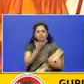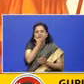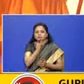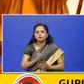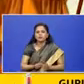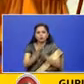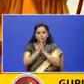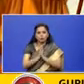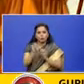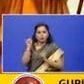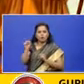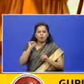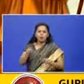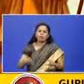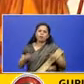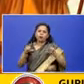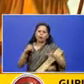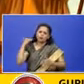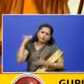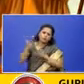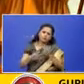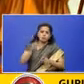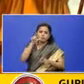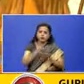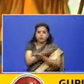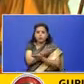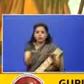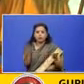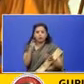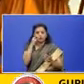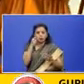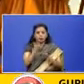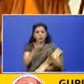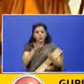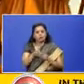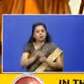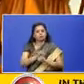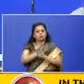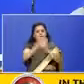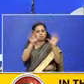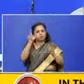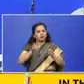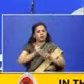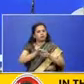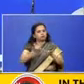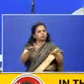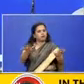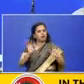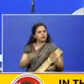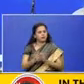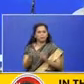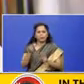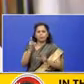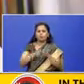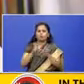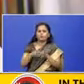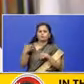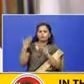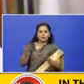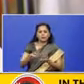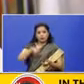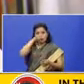अपने पूरे जीवन मानवता के लिए प्रकाश फैलाया। पिछले कुछ वर्षों में देश